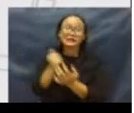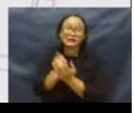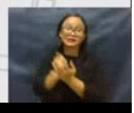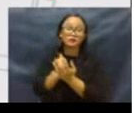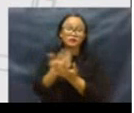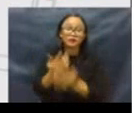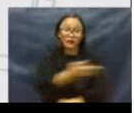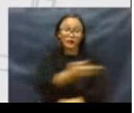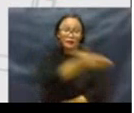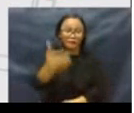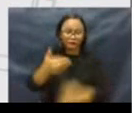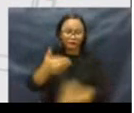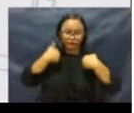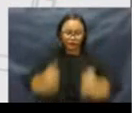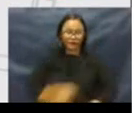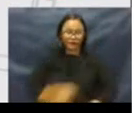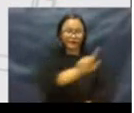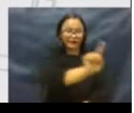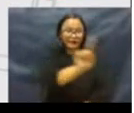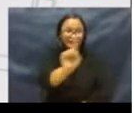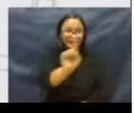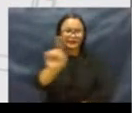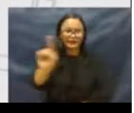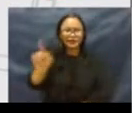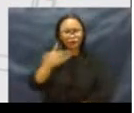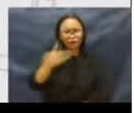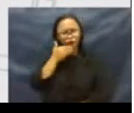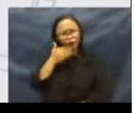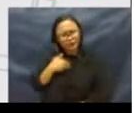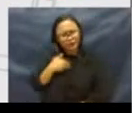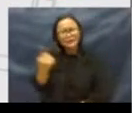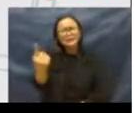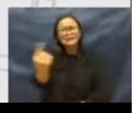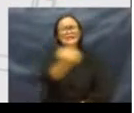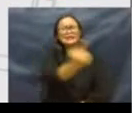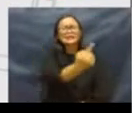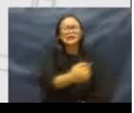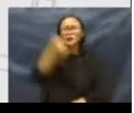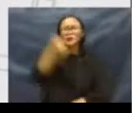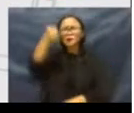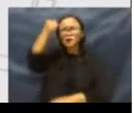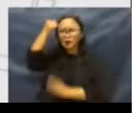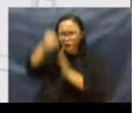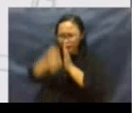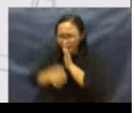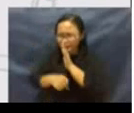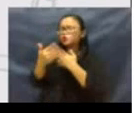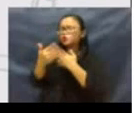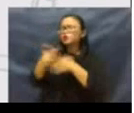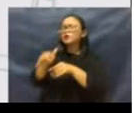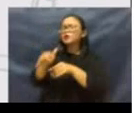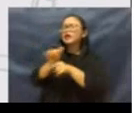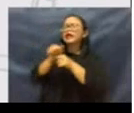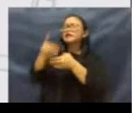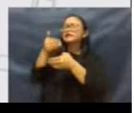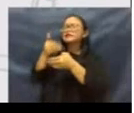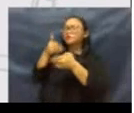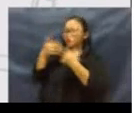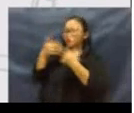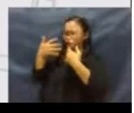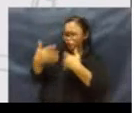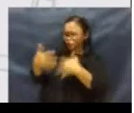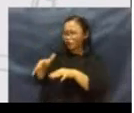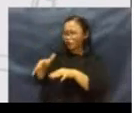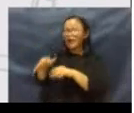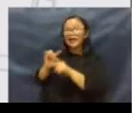orang itu sudah punya kemampuan berpikir kritis yang cukup terasa kok. Tapi berpikir kritis